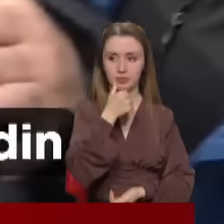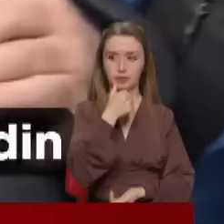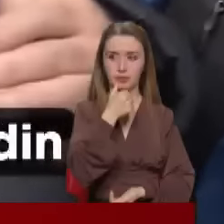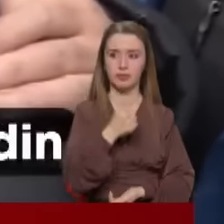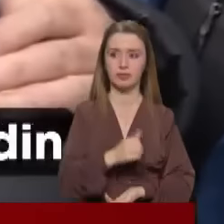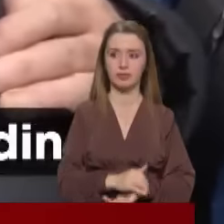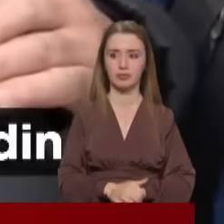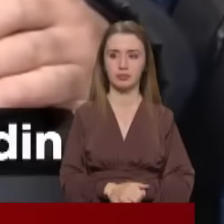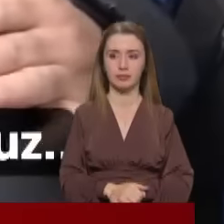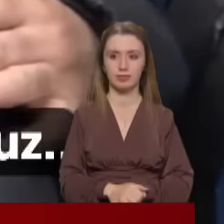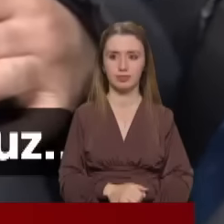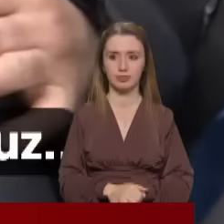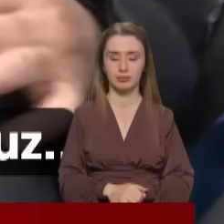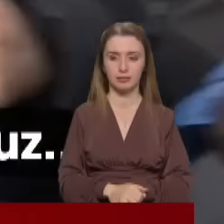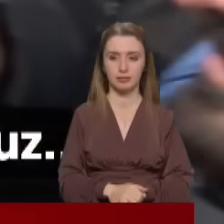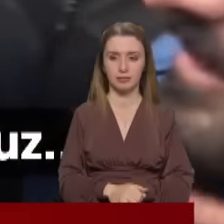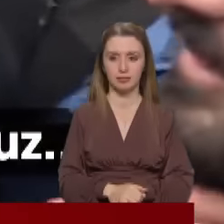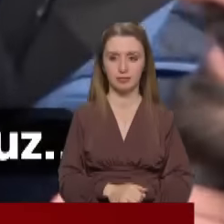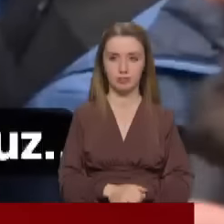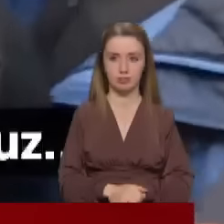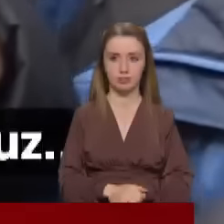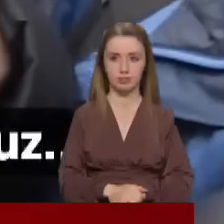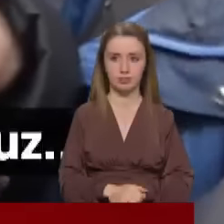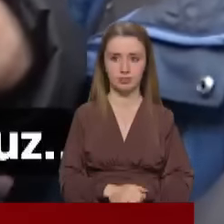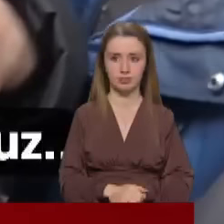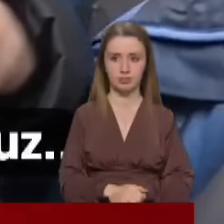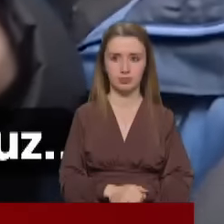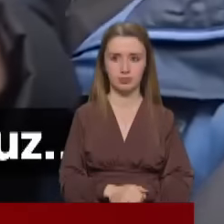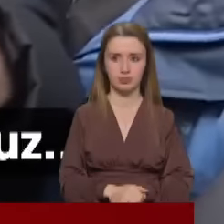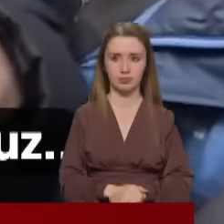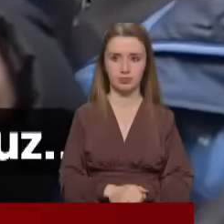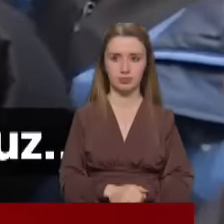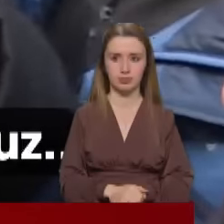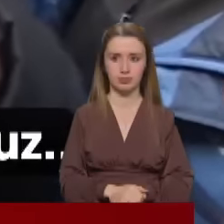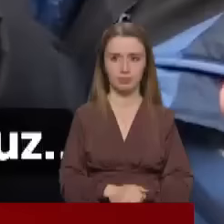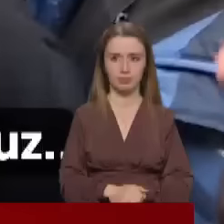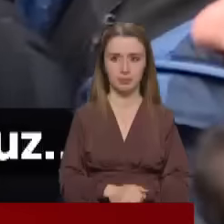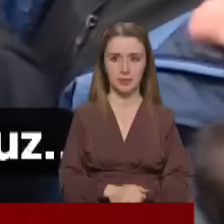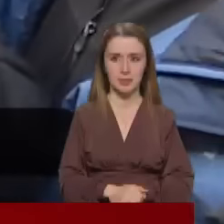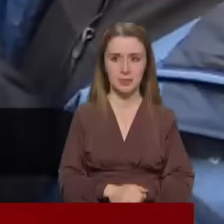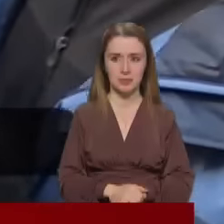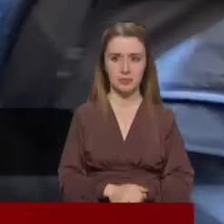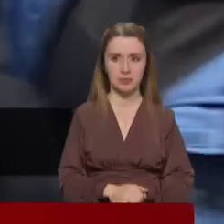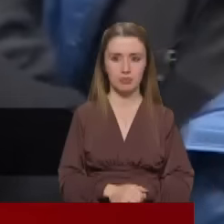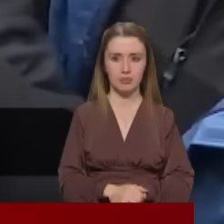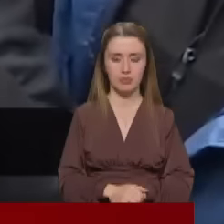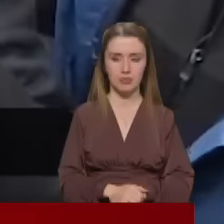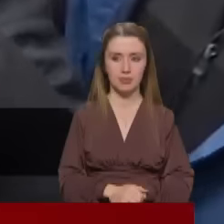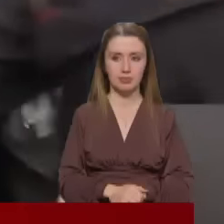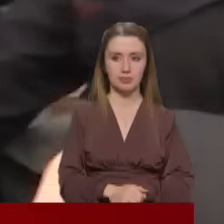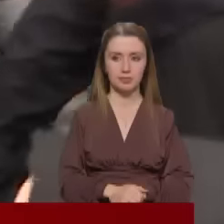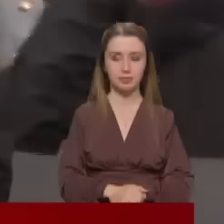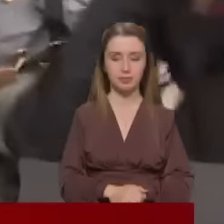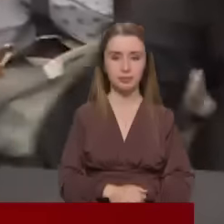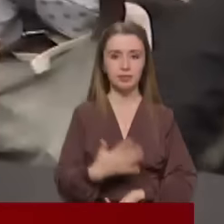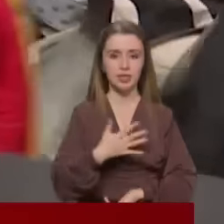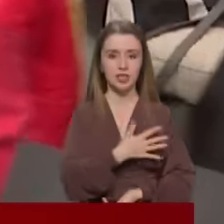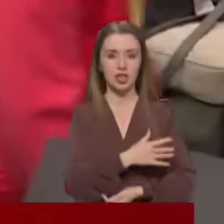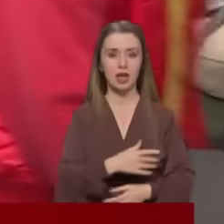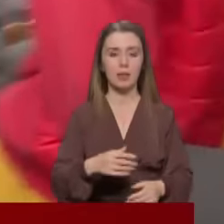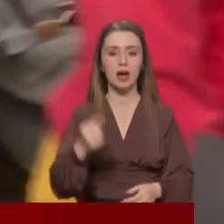bizim kalbimize geldin. Sağ ol, teşekkür ederim. Yanımıza geldin, çok mutluyuz. Sağ ol. Hep geleceğiz, hep geleceğiz. Ya dur. CHP'nin